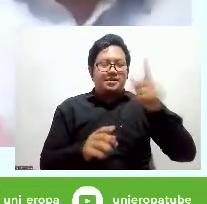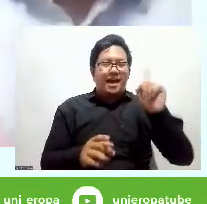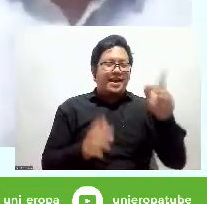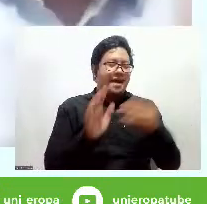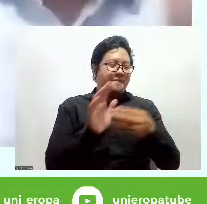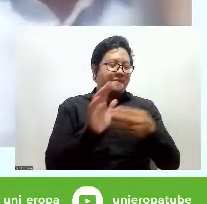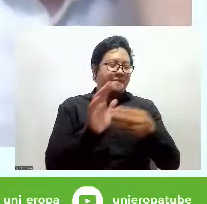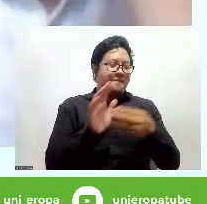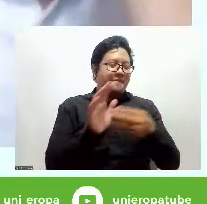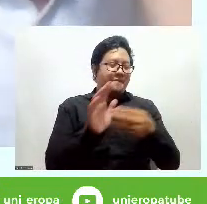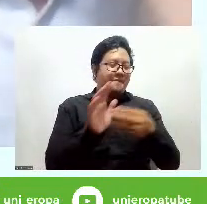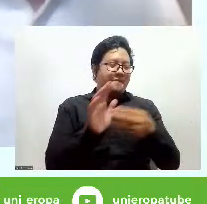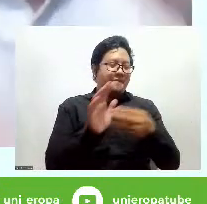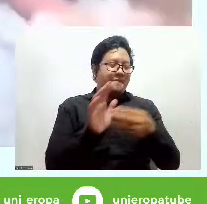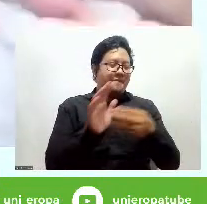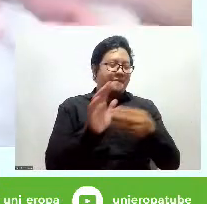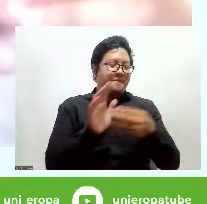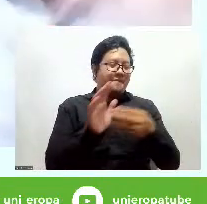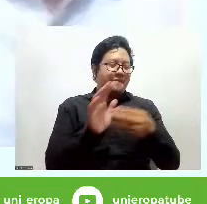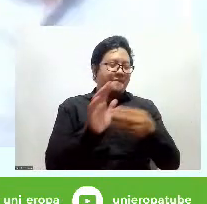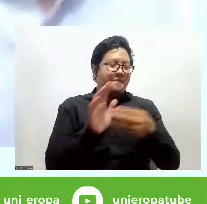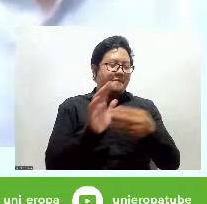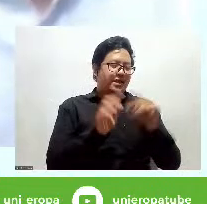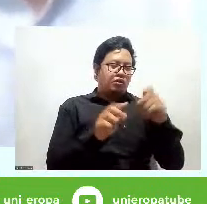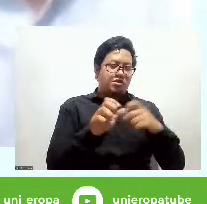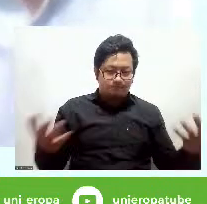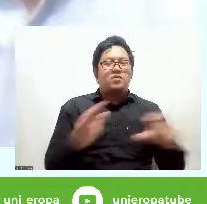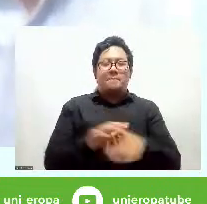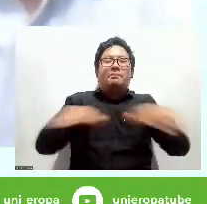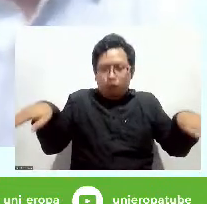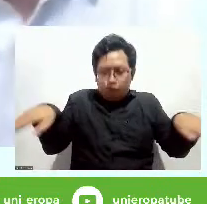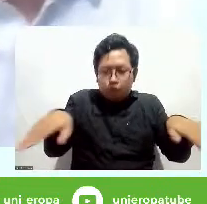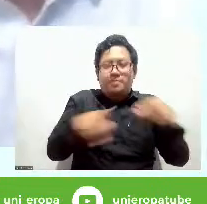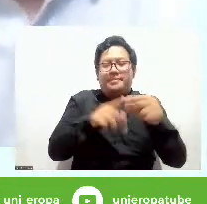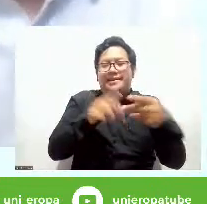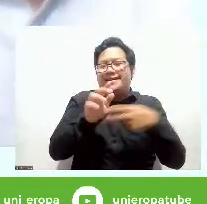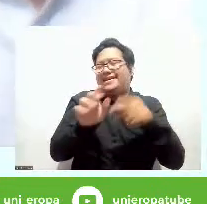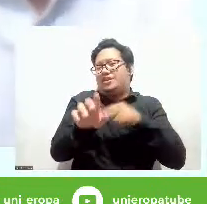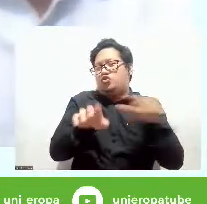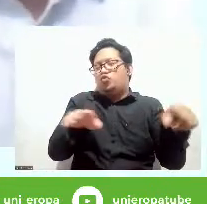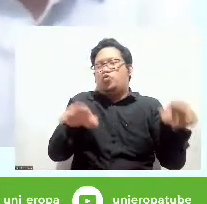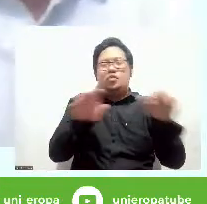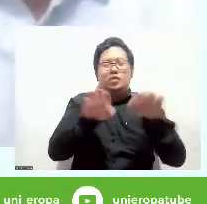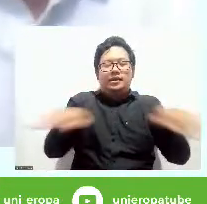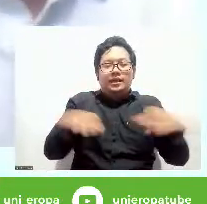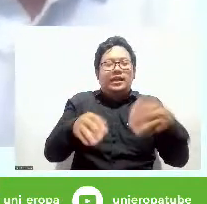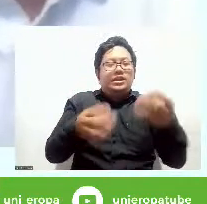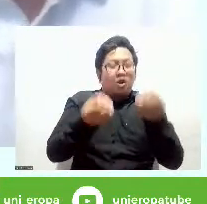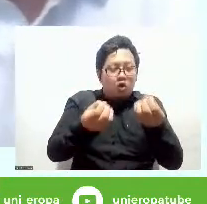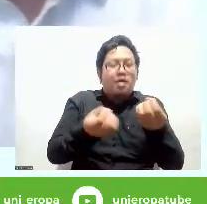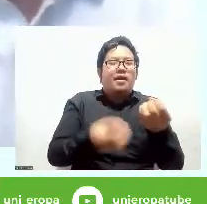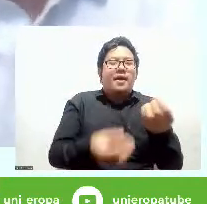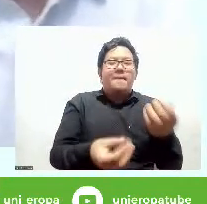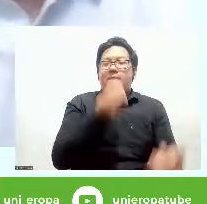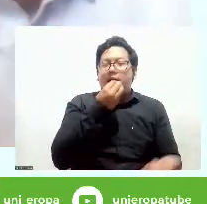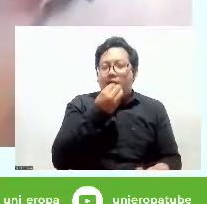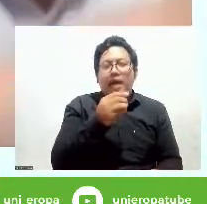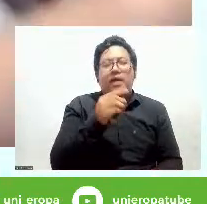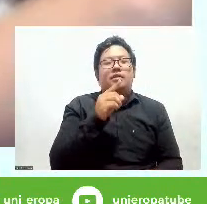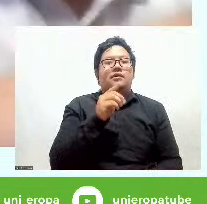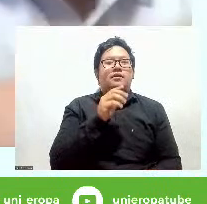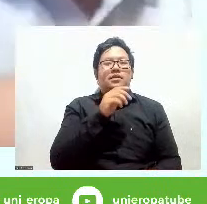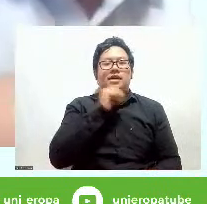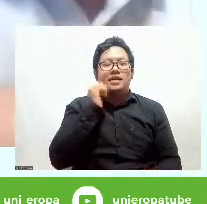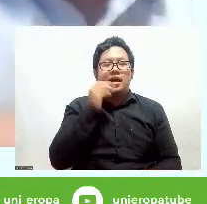telur penyu itu 16 titas untuk pria akan menetapkan untuk pria dan segala macam